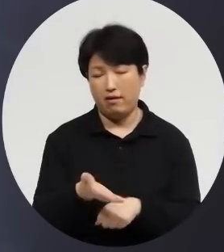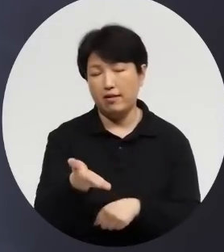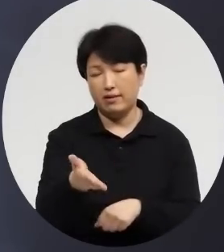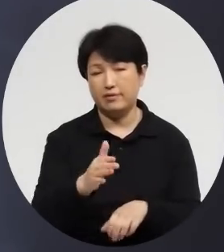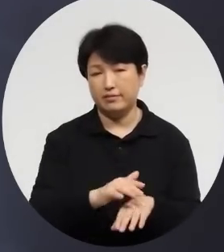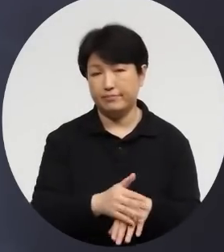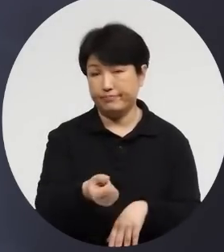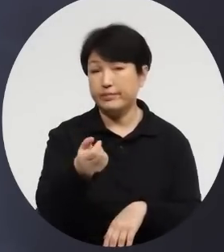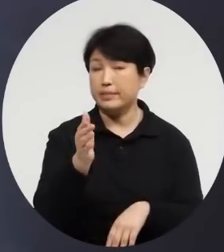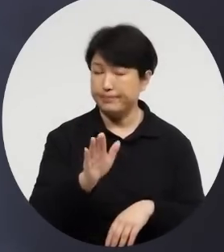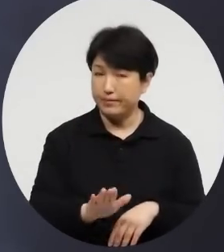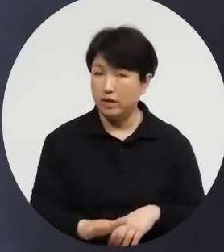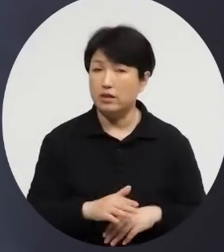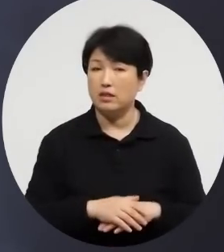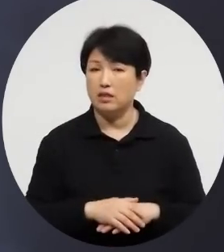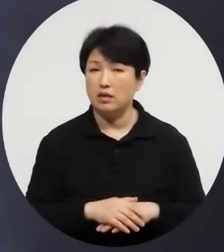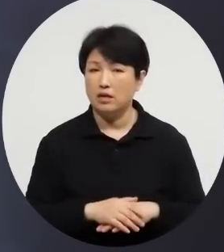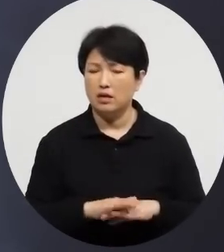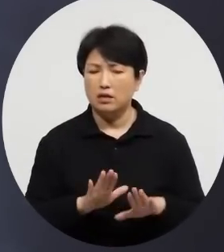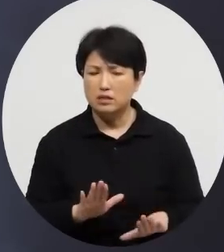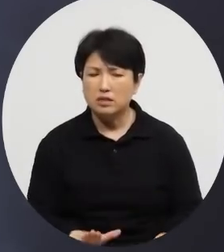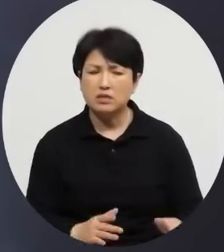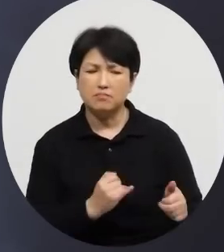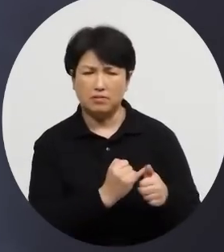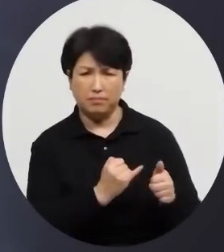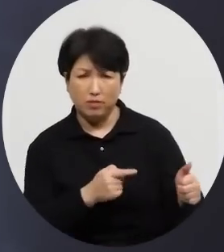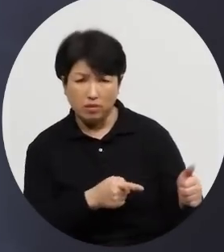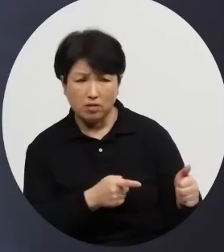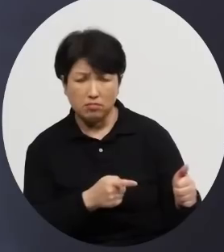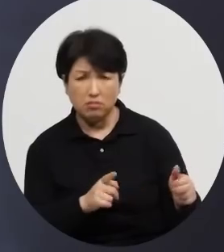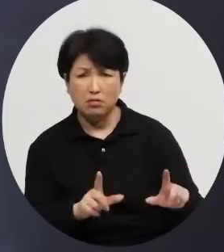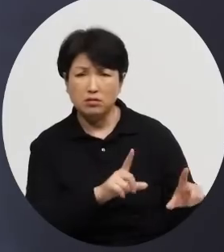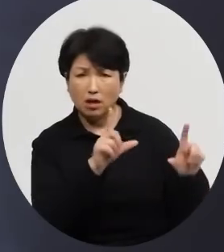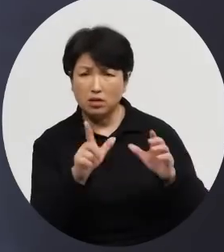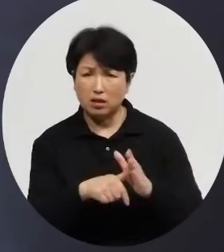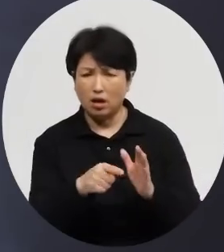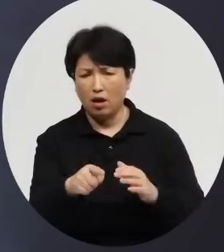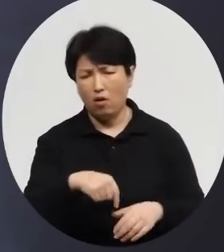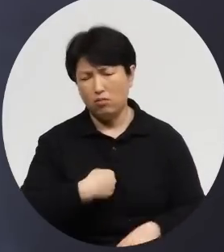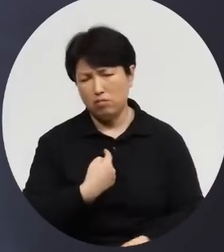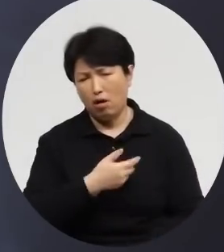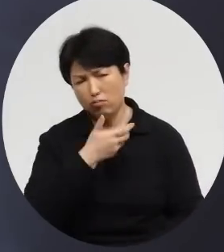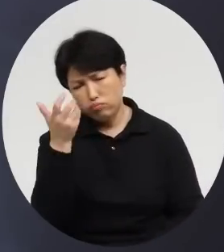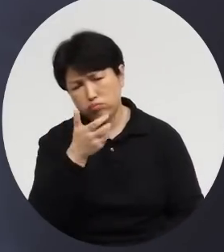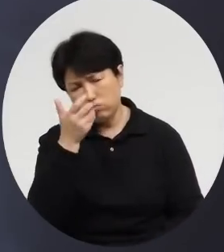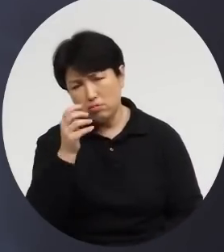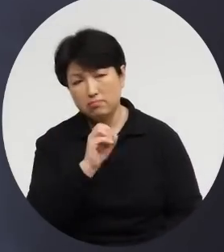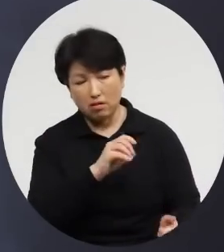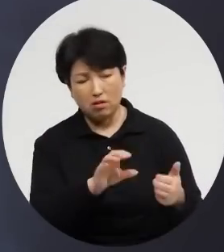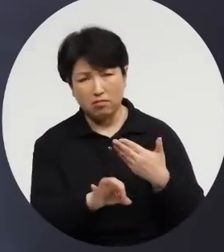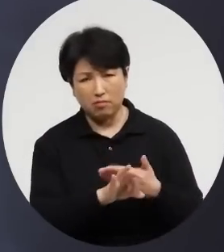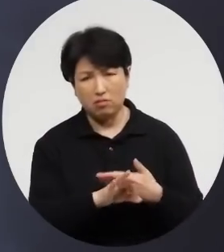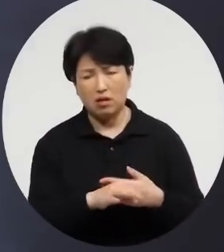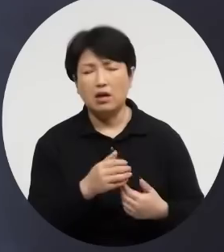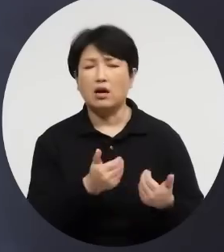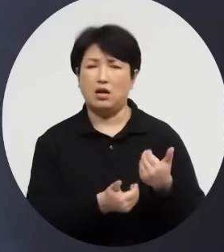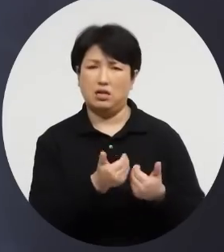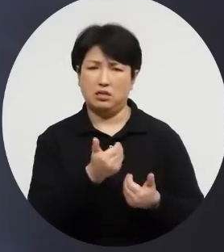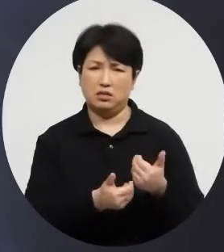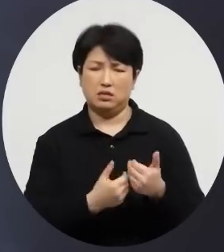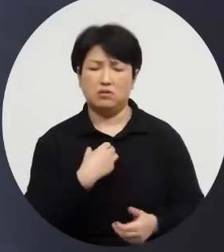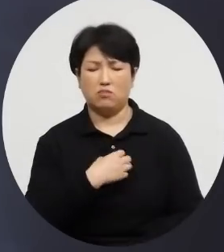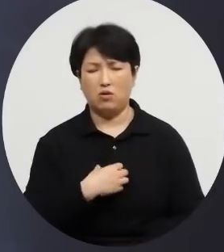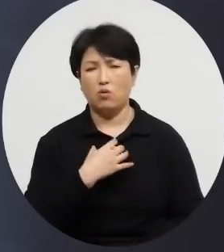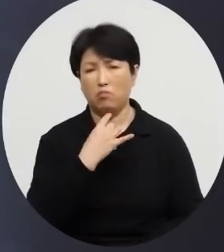좋지만은 첫째 이 남자하고 살면서 자꾸 그렇게 하면 갈등만 있고 괴롭기만 하지 해결은